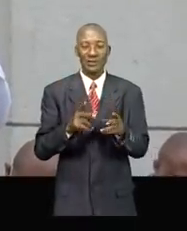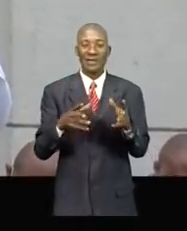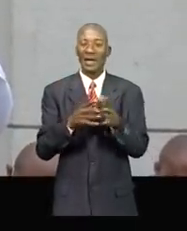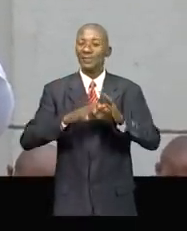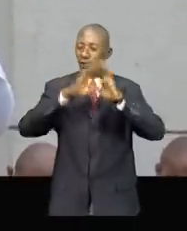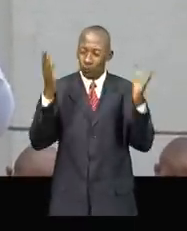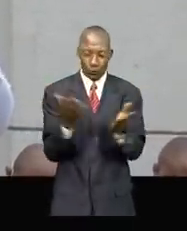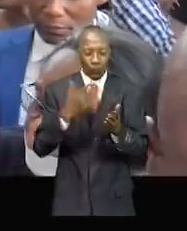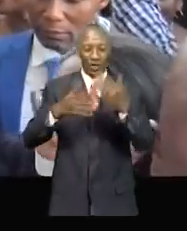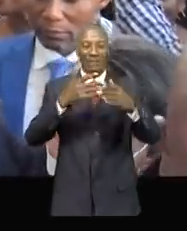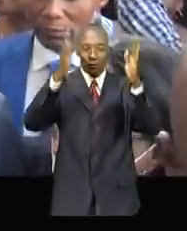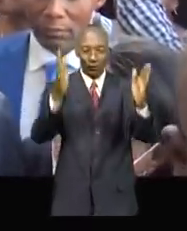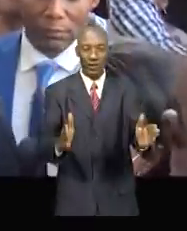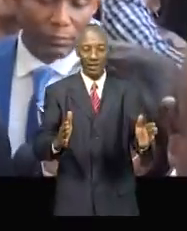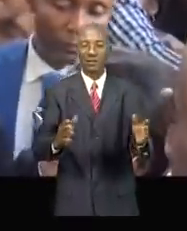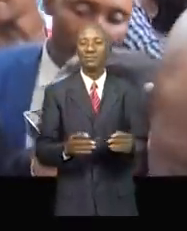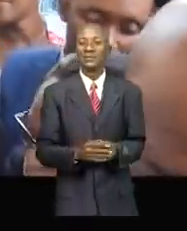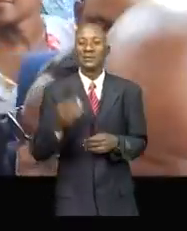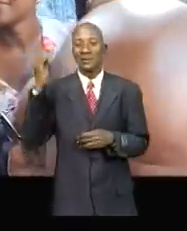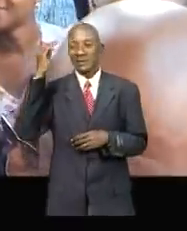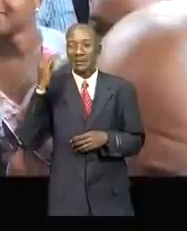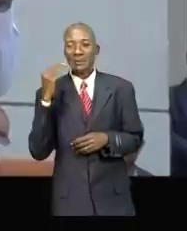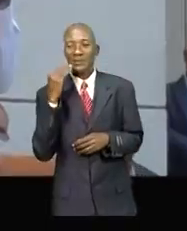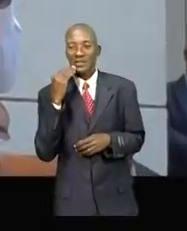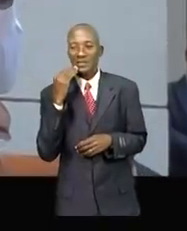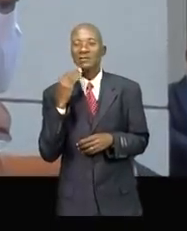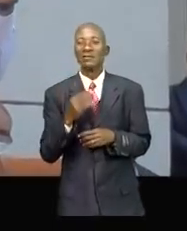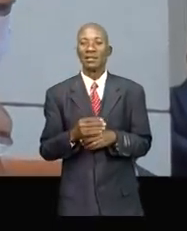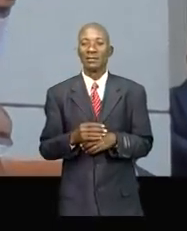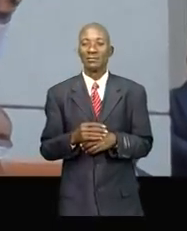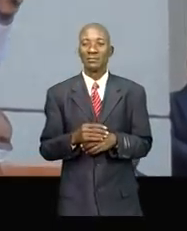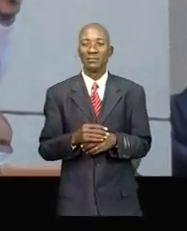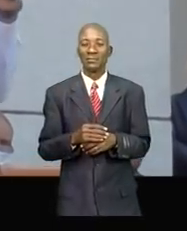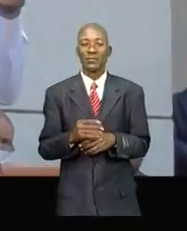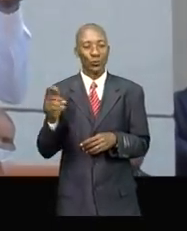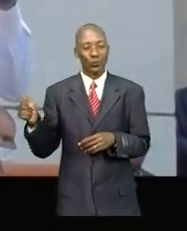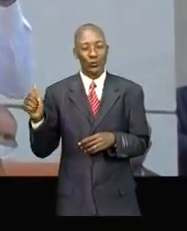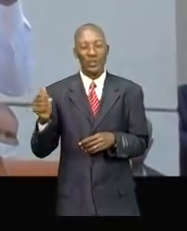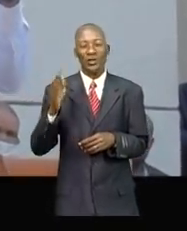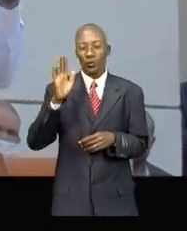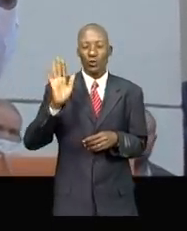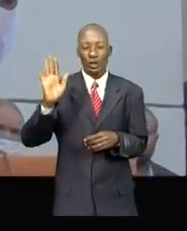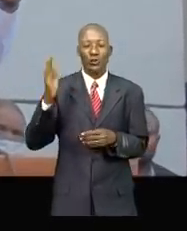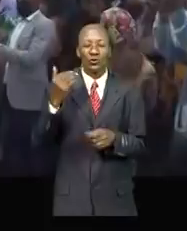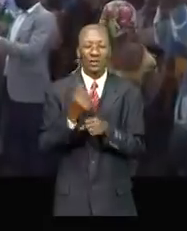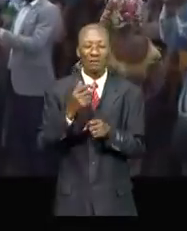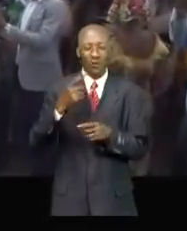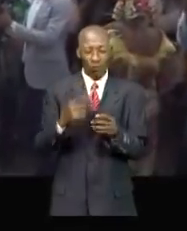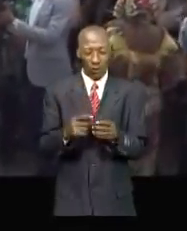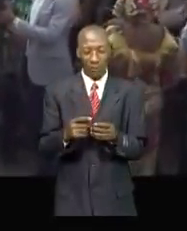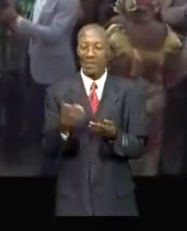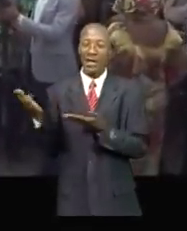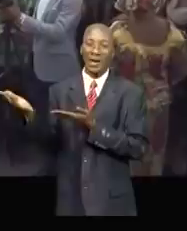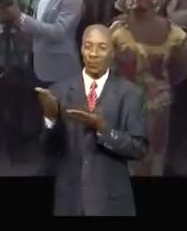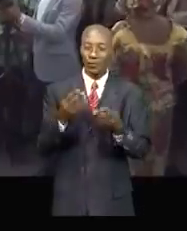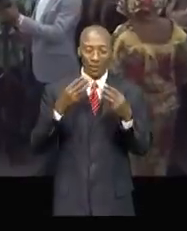cadres de la fonction publique. Jean-Pierre Liaou a reçu comme mission matérialiser l'action du chef de l'État, Félix-Antoine Tshisekedi,